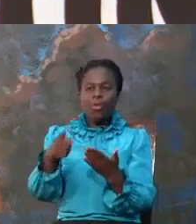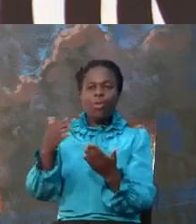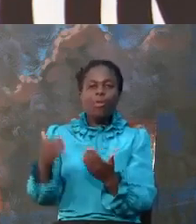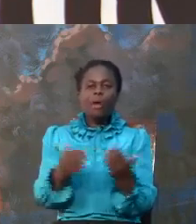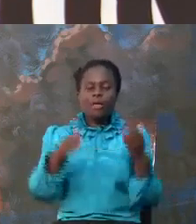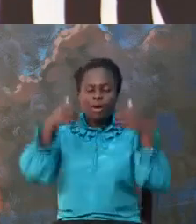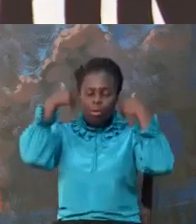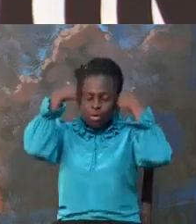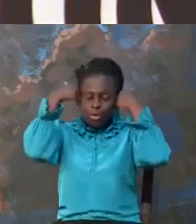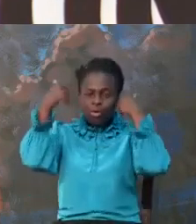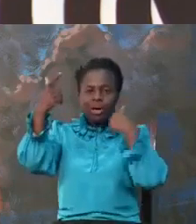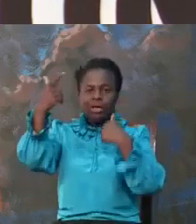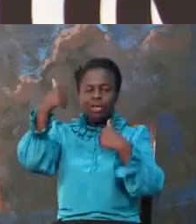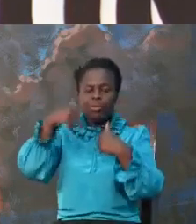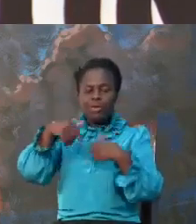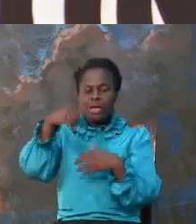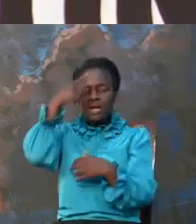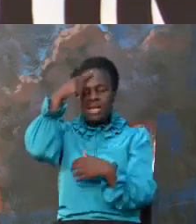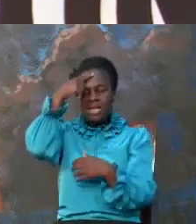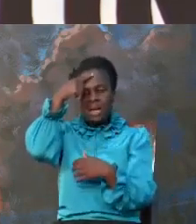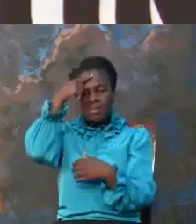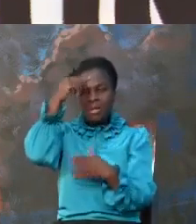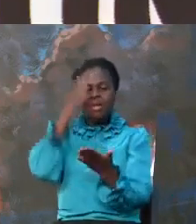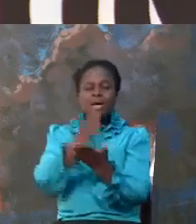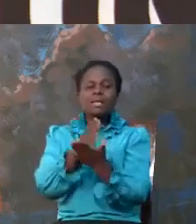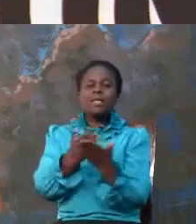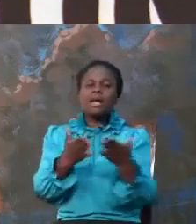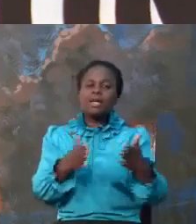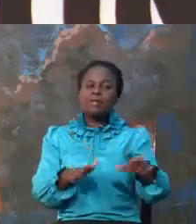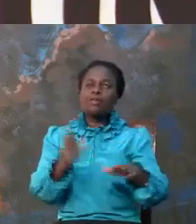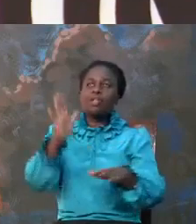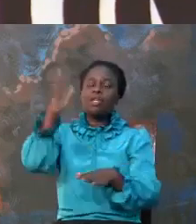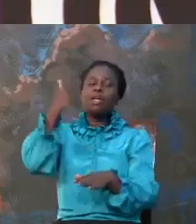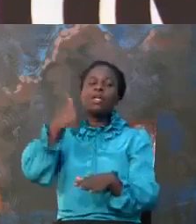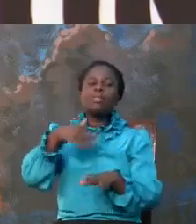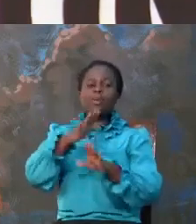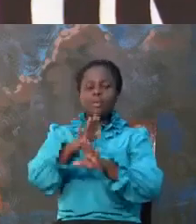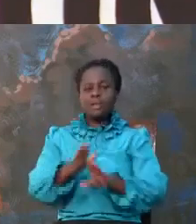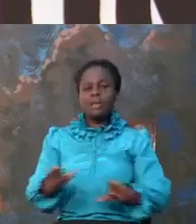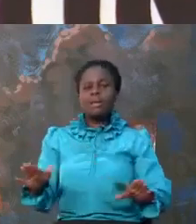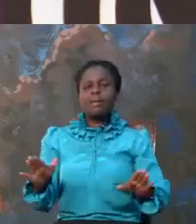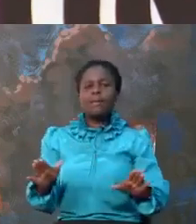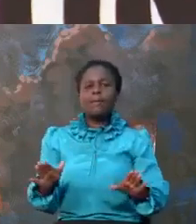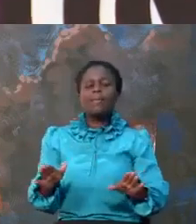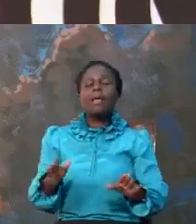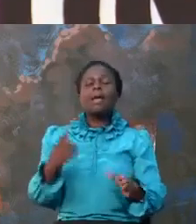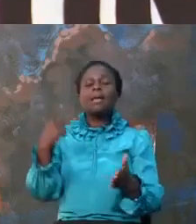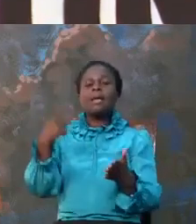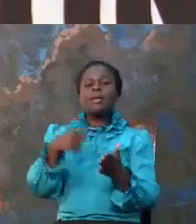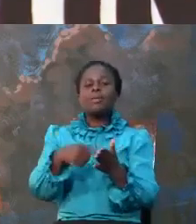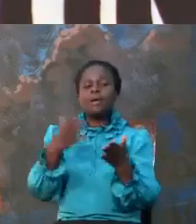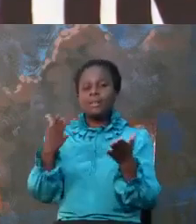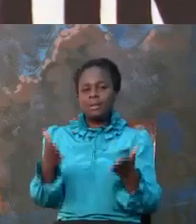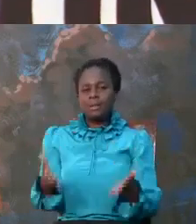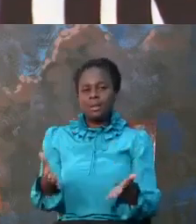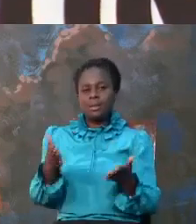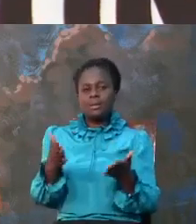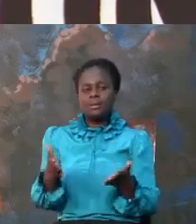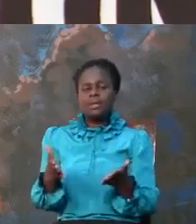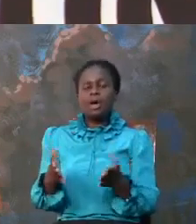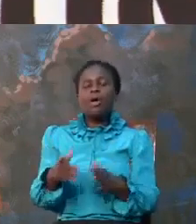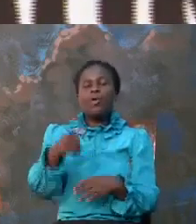ajaye, ninaamini katika kifo chake niko salama. Na ndio maana sasa